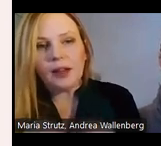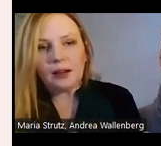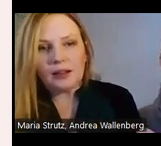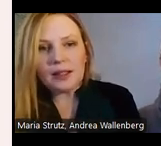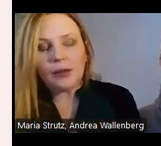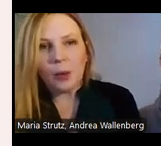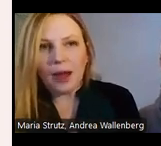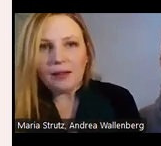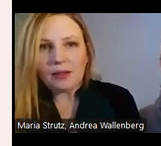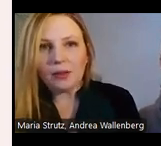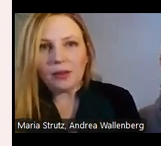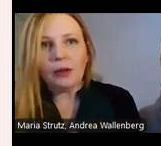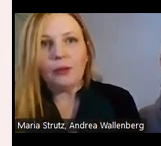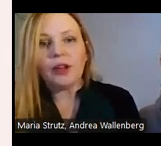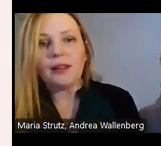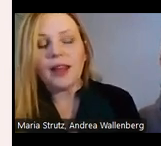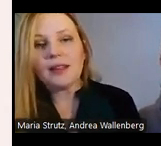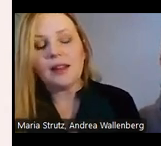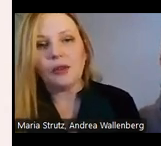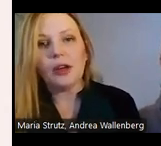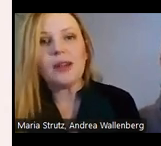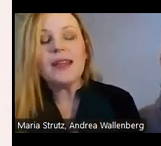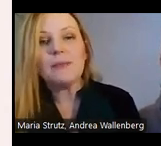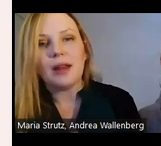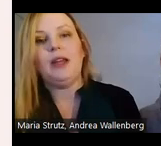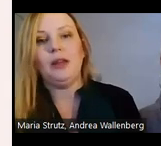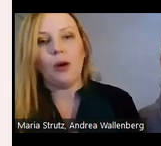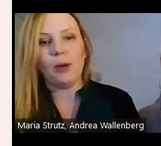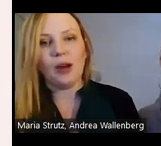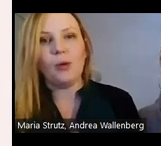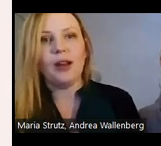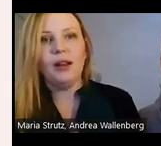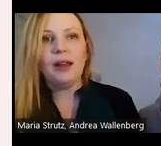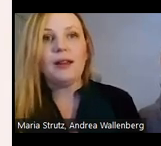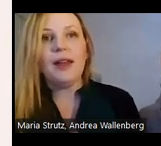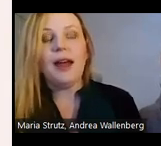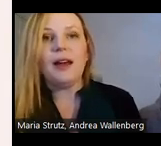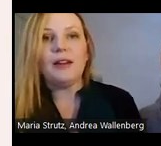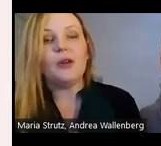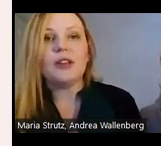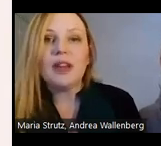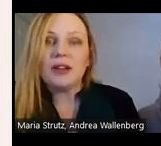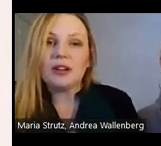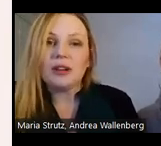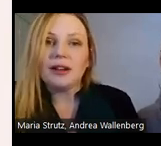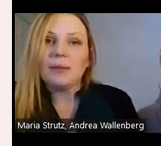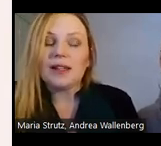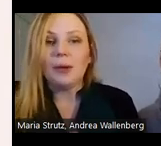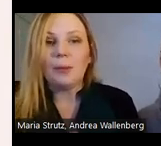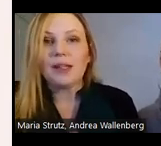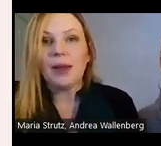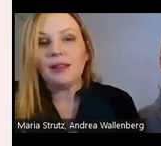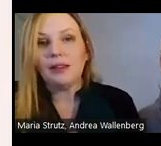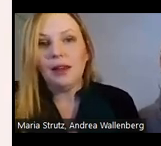En sån här tidig förmåga som vi vill lyfta lite extra för den är så himla viktig för kommunikationen. Det är joint attention eller